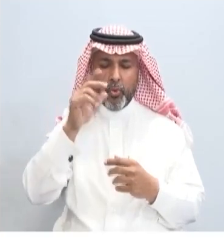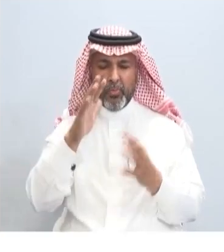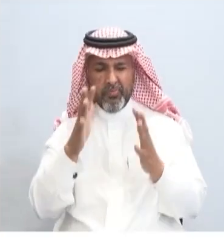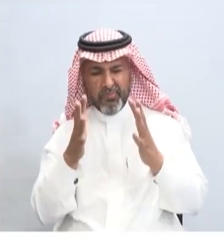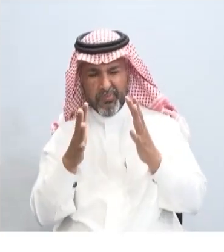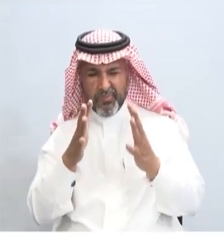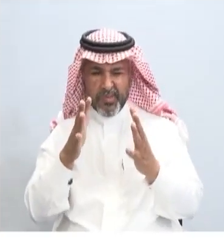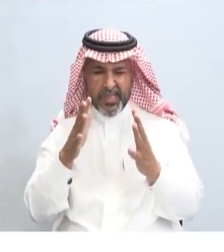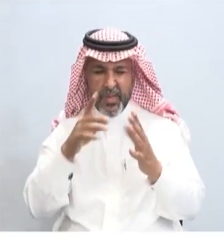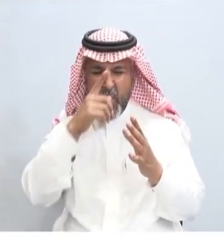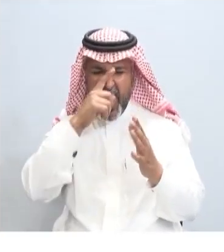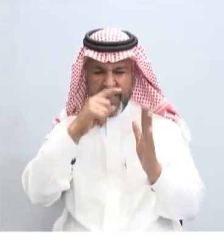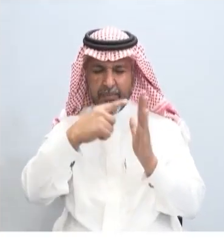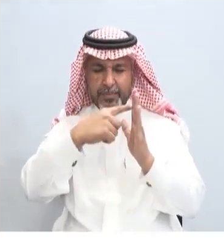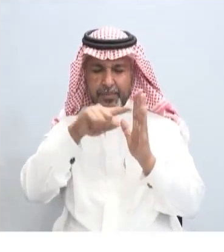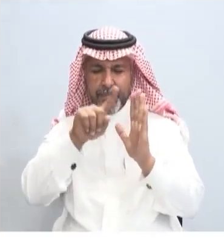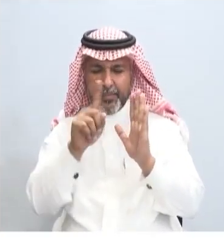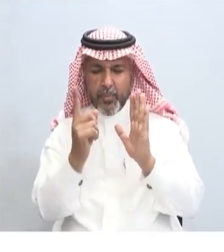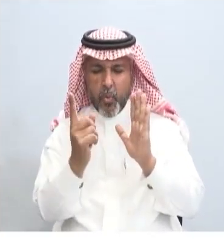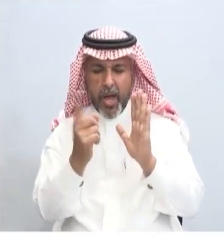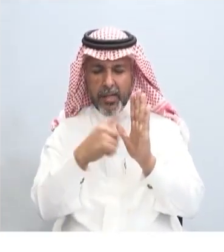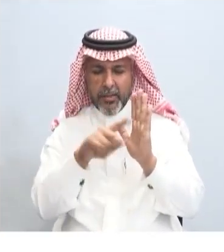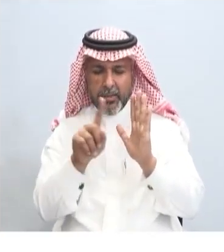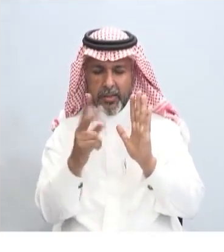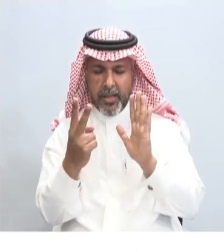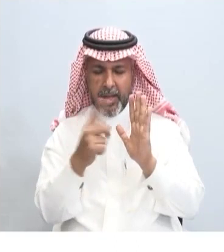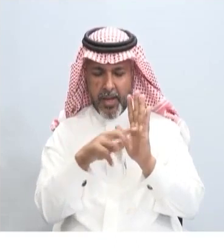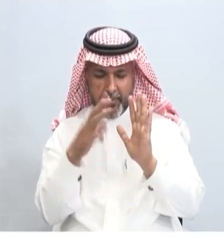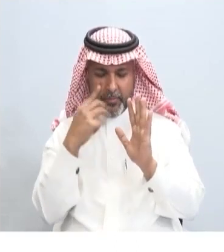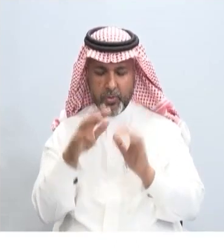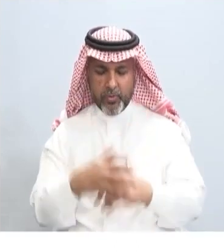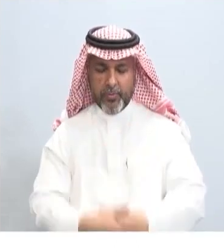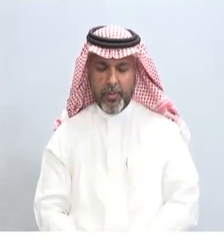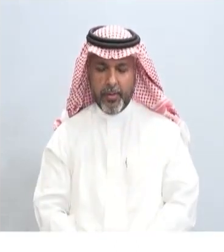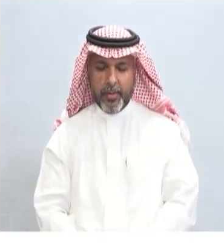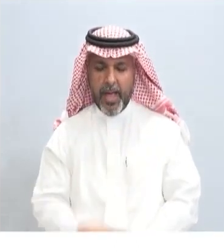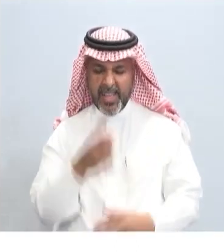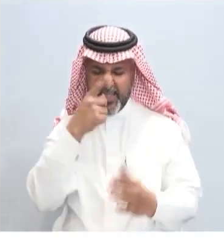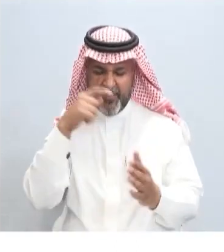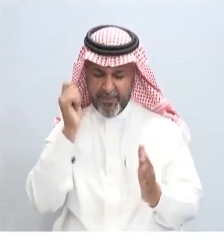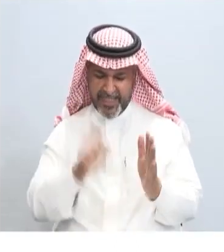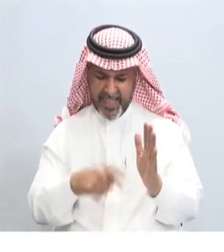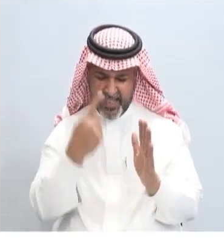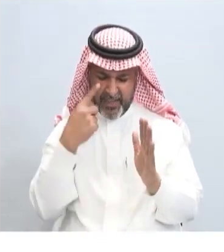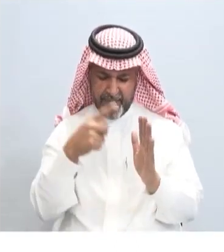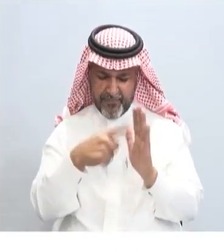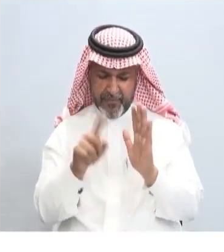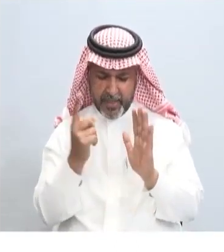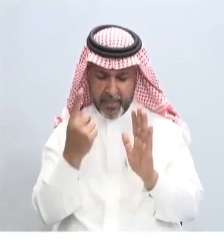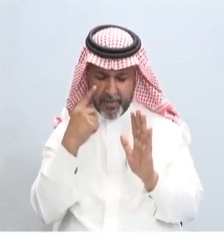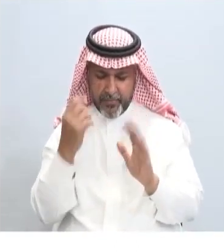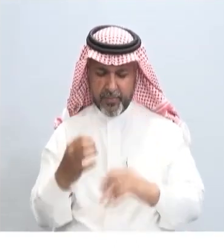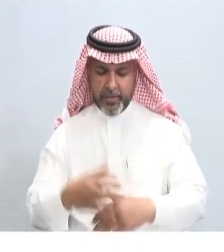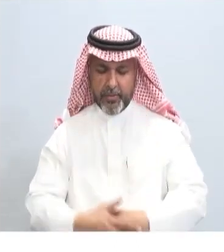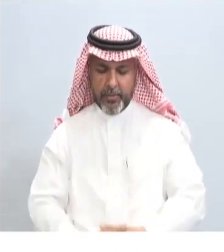معين فالشرط هذا يقوم بتقليص فضاء العينه او اختزال فضاء العينه فانا لو كان عندي مث مثلا